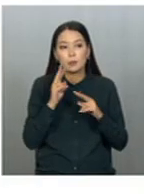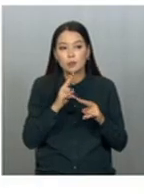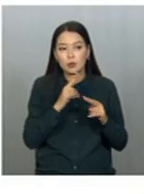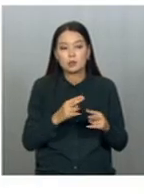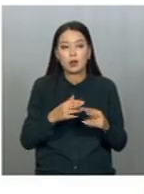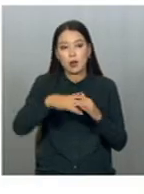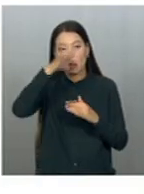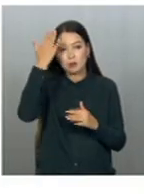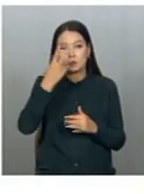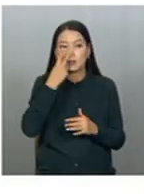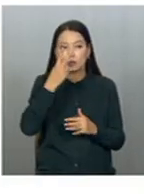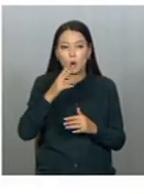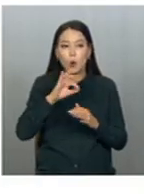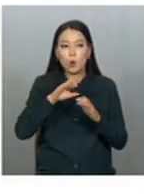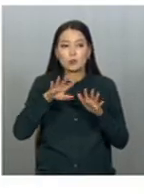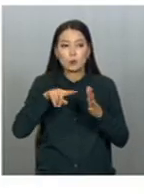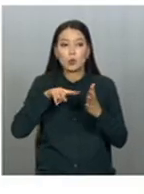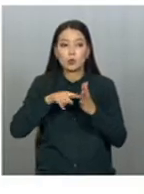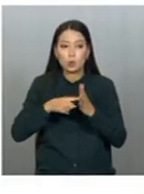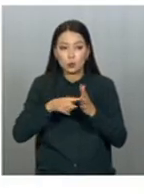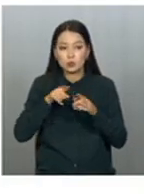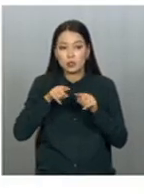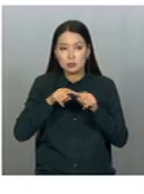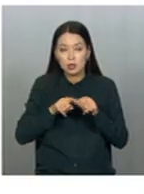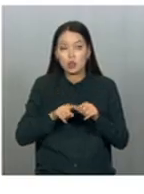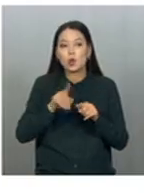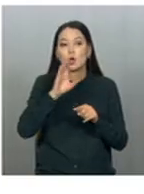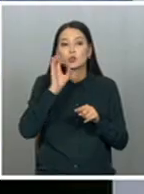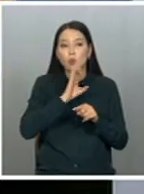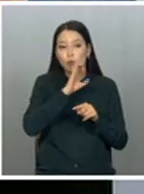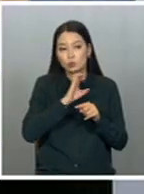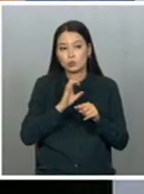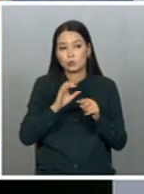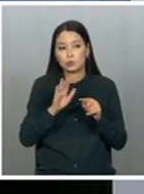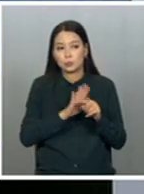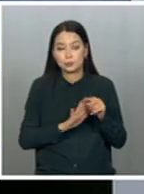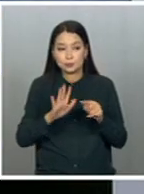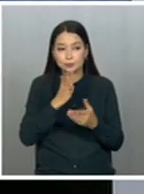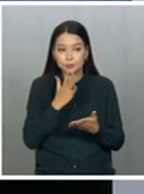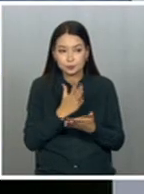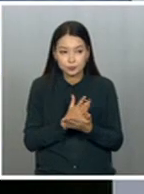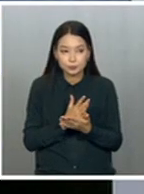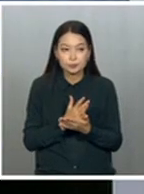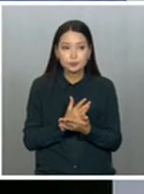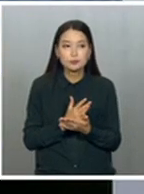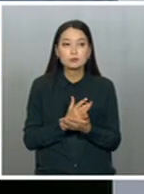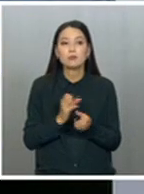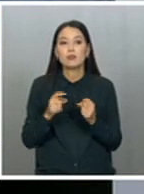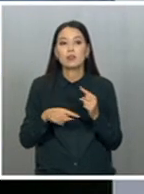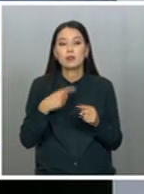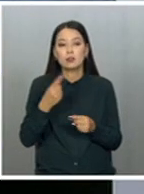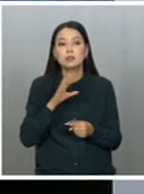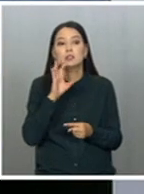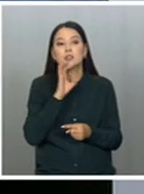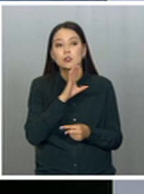қиылысу нүктесі солтүстік полюс П әрпімен белгіленеді. Суретке назар аударатын болсаңыздар, солтүстік